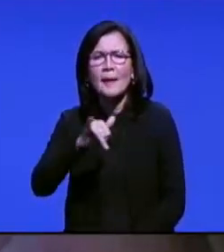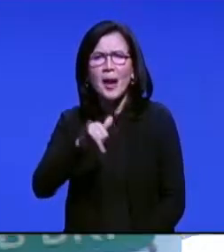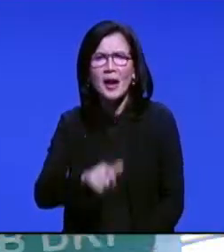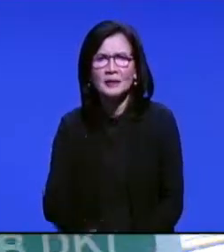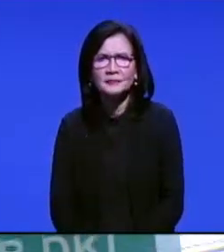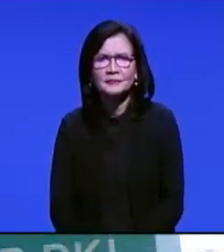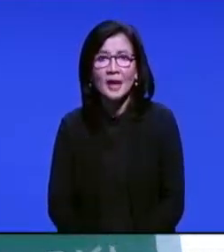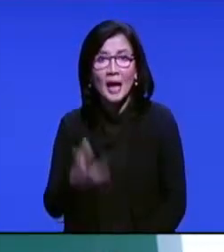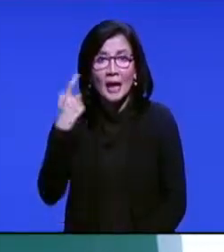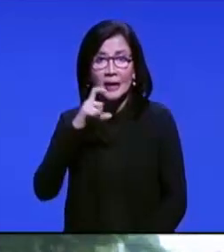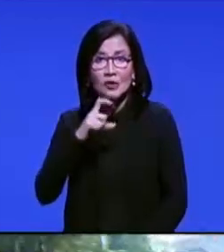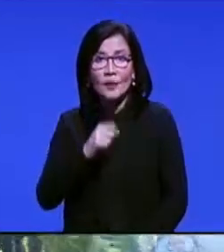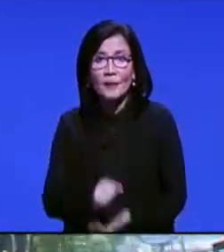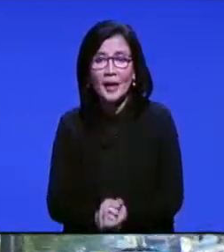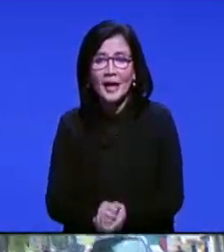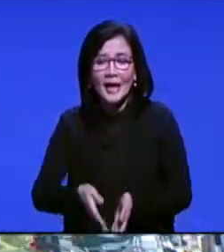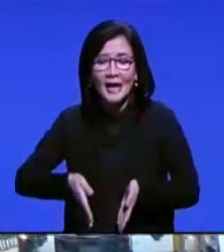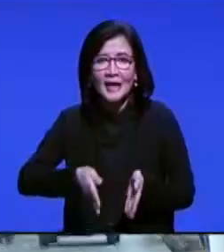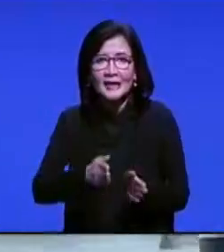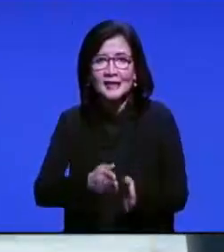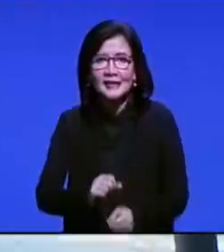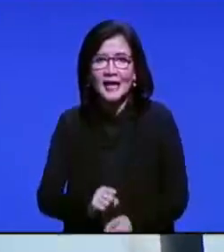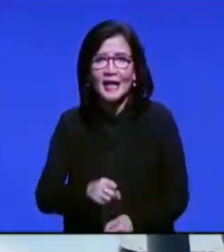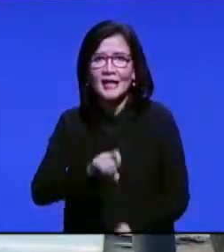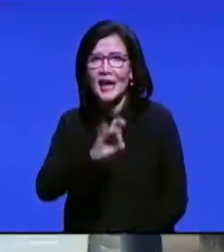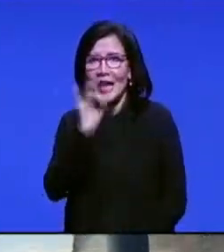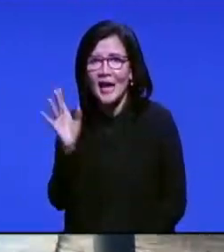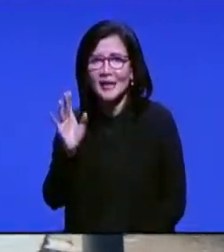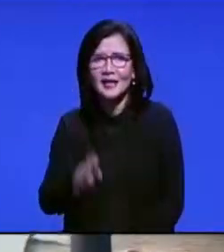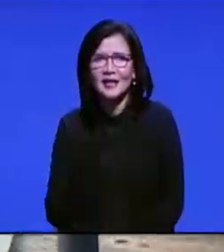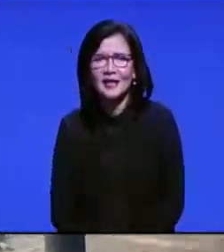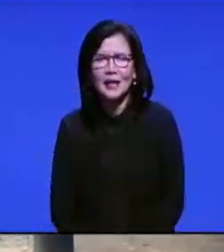Kami mencoba melintasi jalur alternatif yang terasa lebih lengang dan lancar.